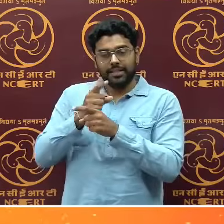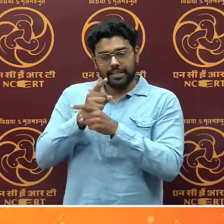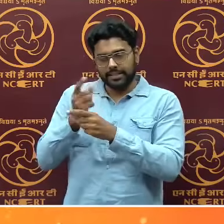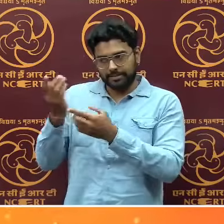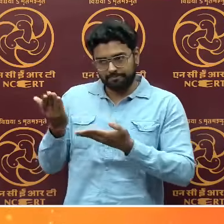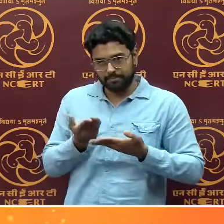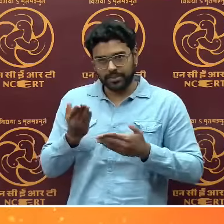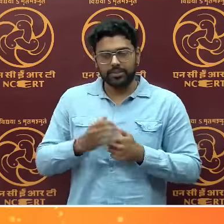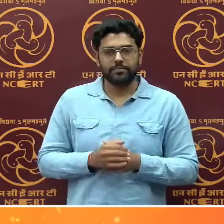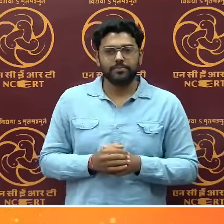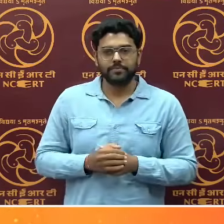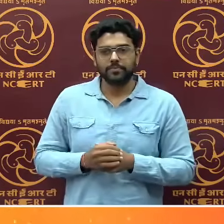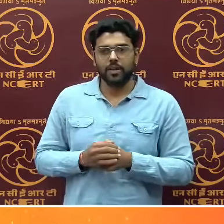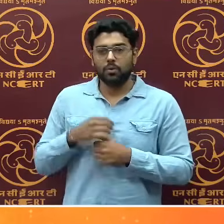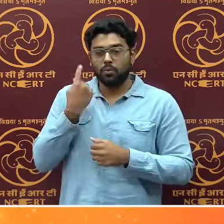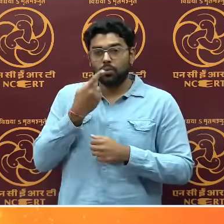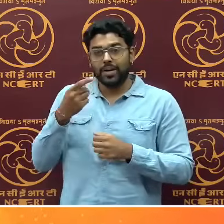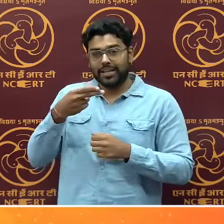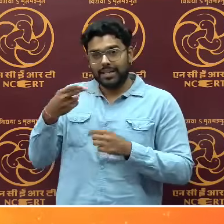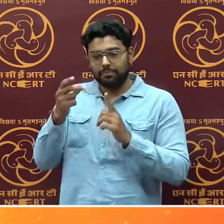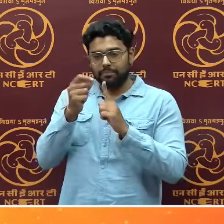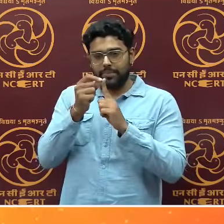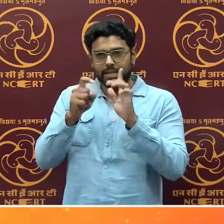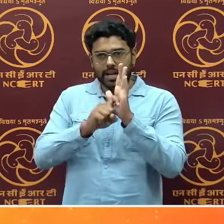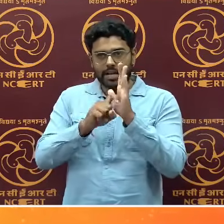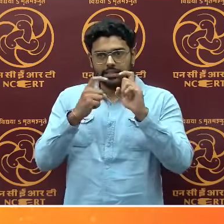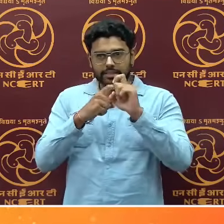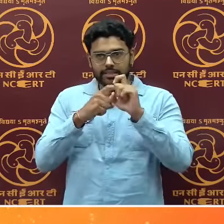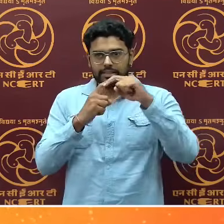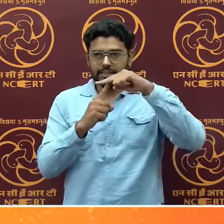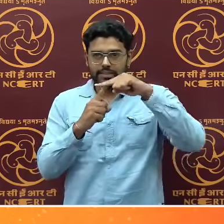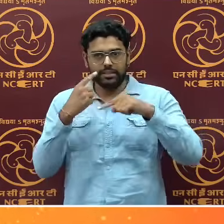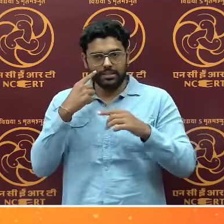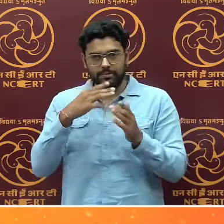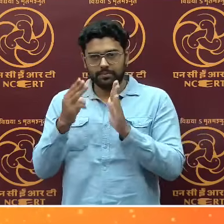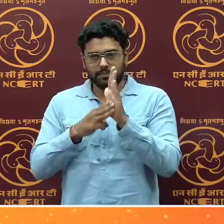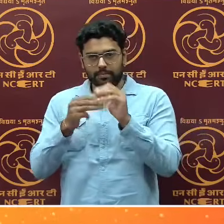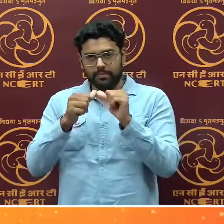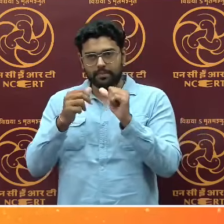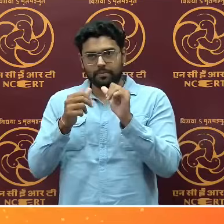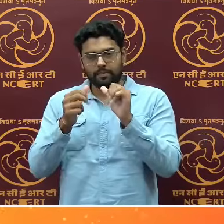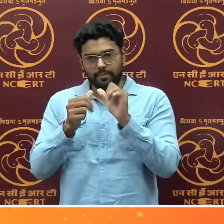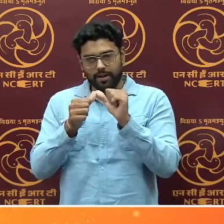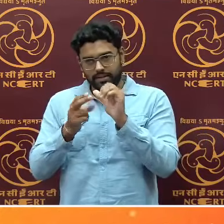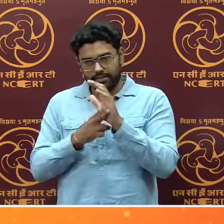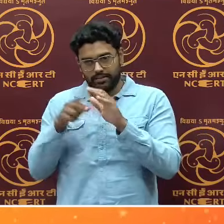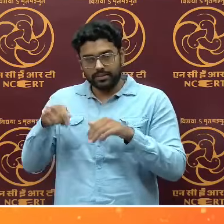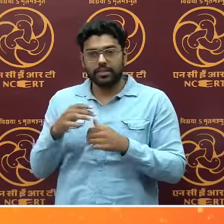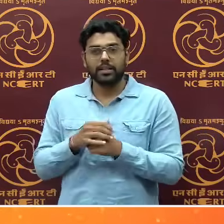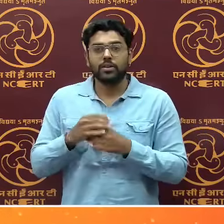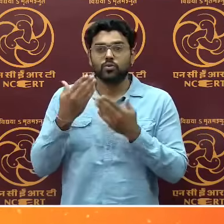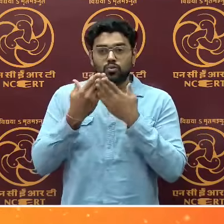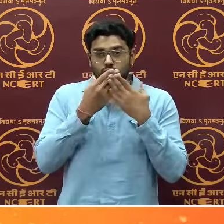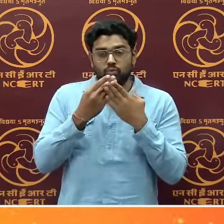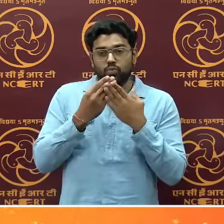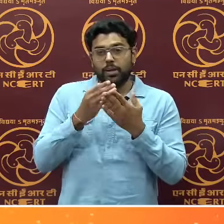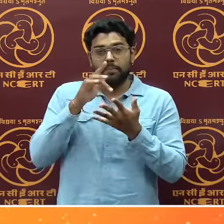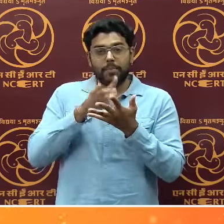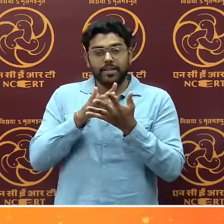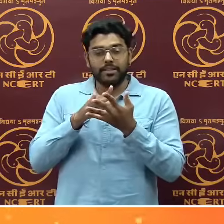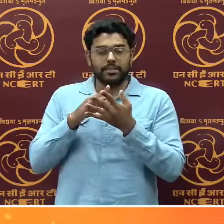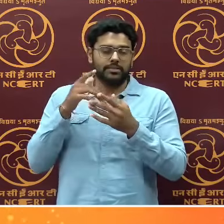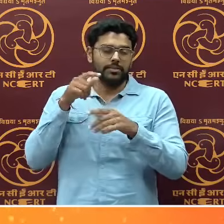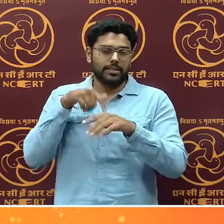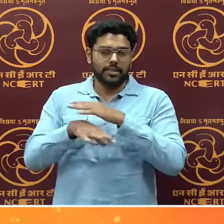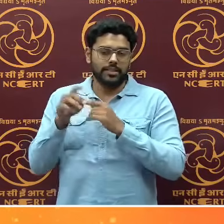जाए। स्वागत करते हैं मैम प्रीति मान का, जो कि टीजीटी हैं साइंस विषय की, हमारे साथ जुड़ी हैं बाल भारती पब्लिक स्कूल GRH मार्ग से।